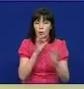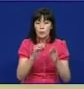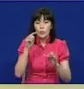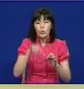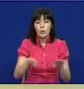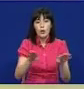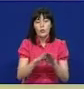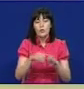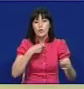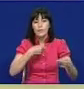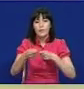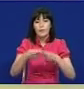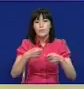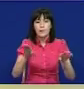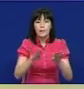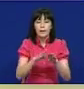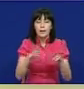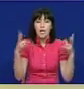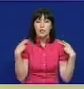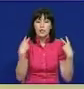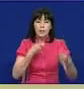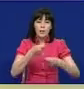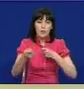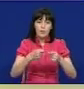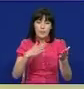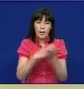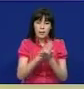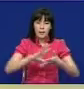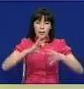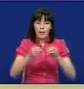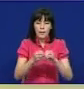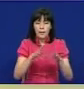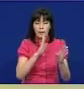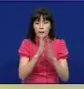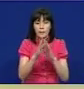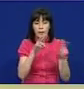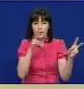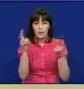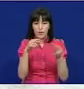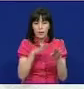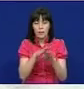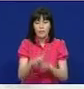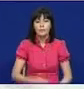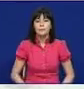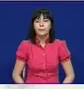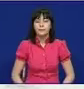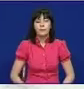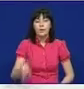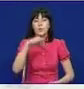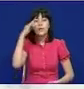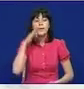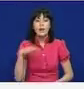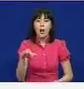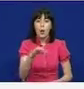Осыған орай төтенше жағдайлар департаменті мен ішкі істер департаментінің қызметкерлері кезекті рейдке шықты. Оңтүстік